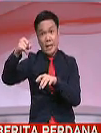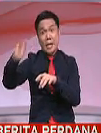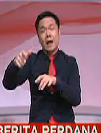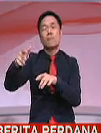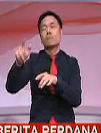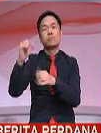di dalam